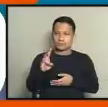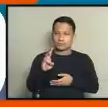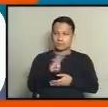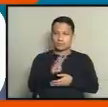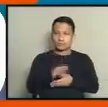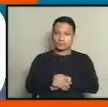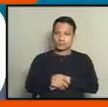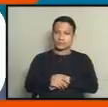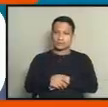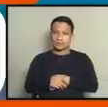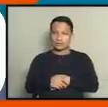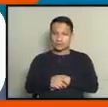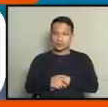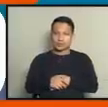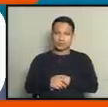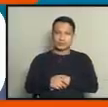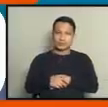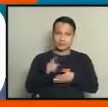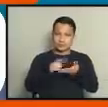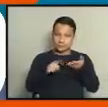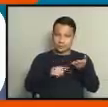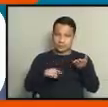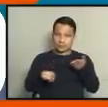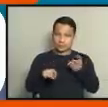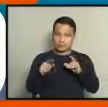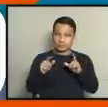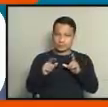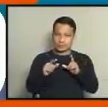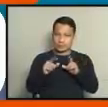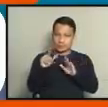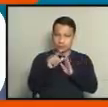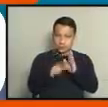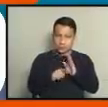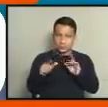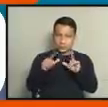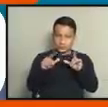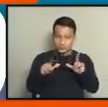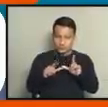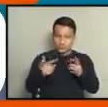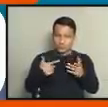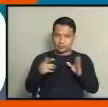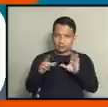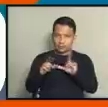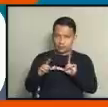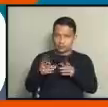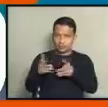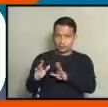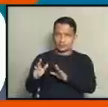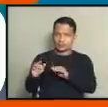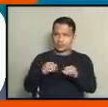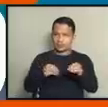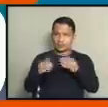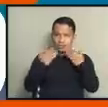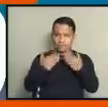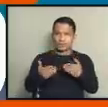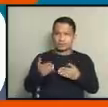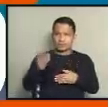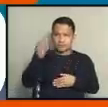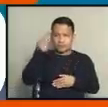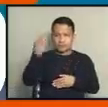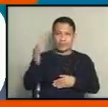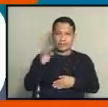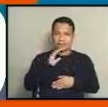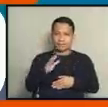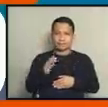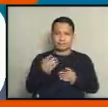Ay, salamat. Opo, to validate kung legitimate po yung agency niyan. Very good. Salamat po, madam. Sobrang thank you. Sige